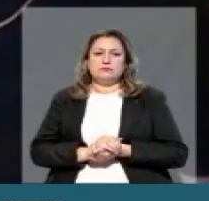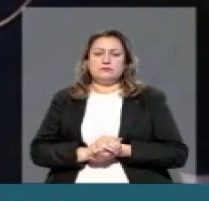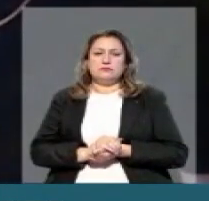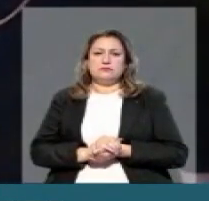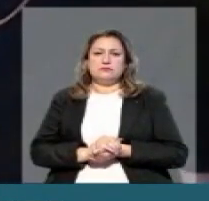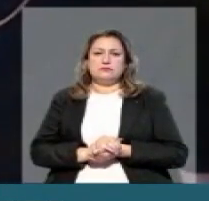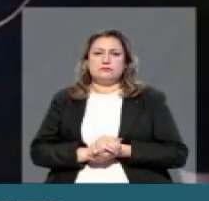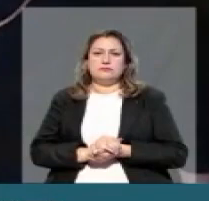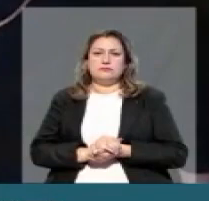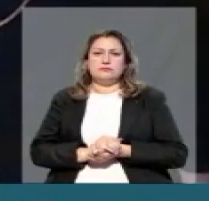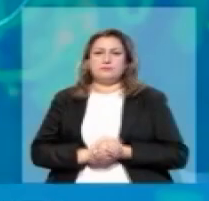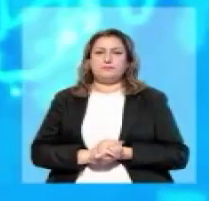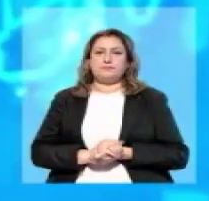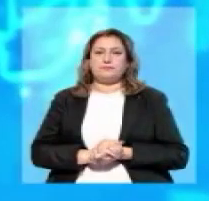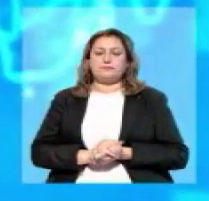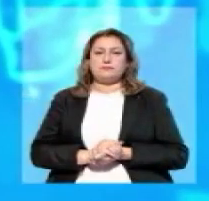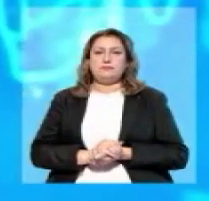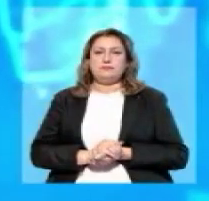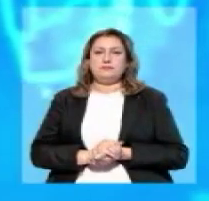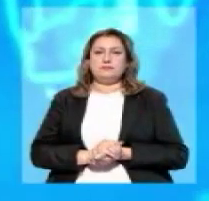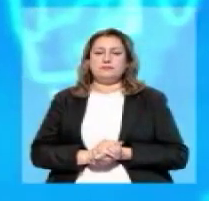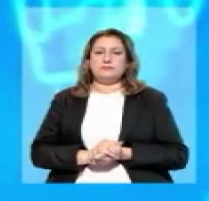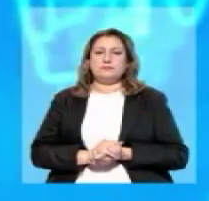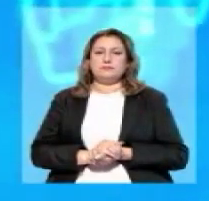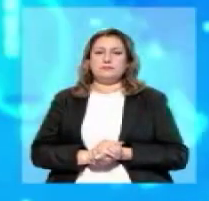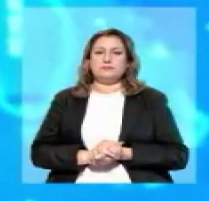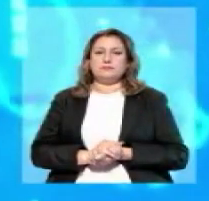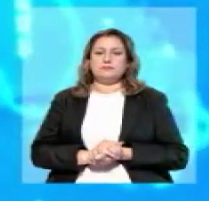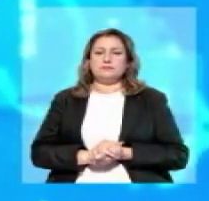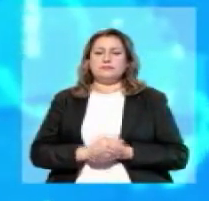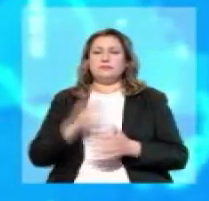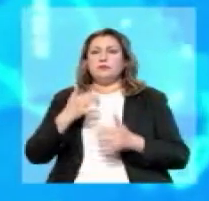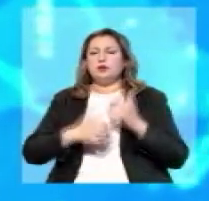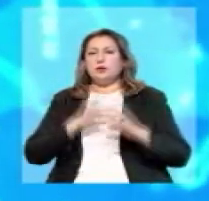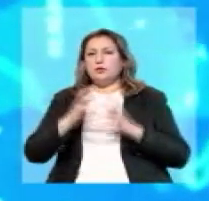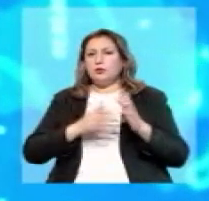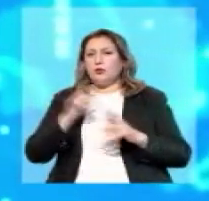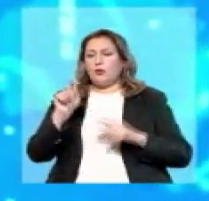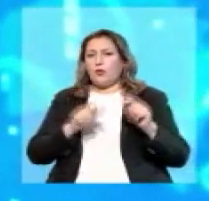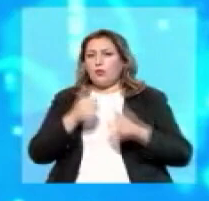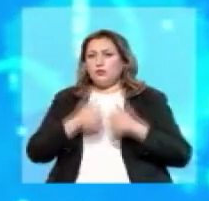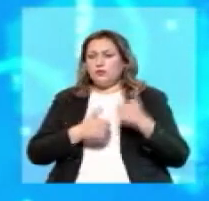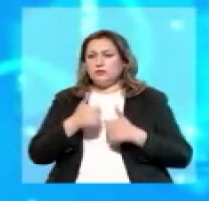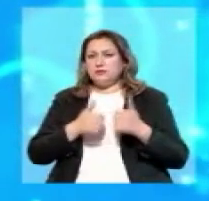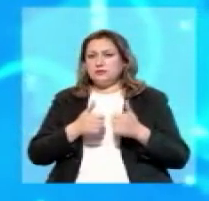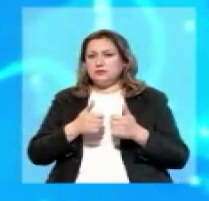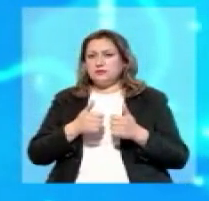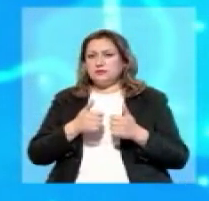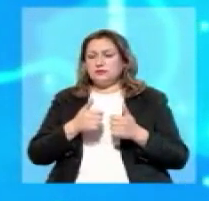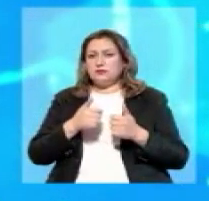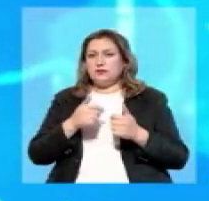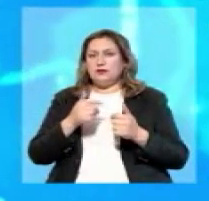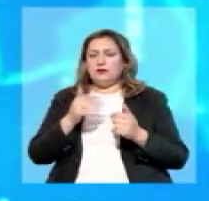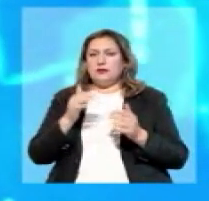Олжас Есенжігітов, Қостанай телеарнасы. Қырғыз елінде өткен Кагытай халықаралық байқау фестивалінде Қостанай облысы Арқалық қаласының